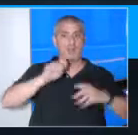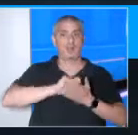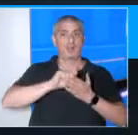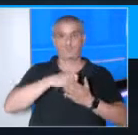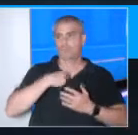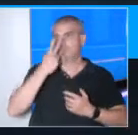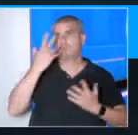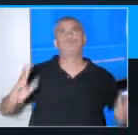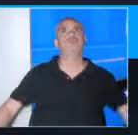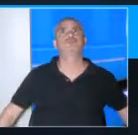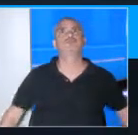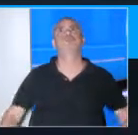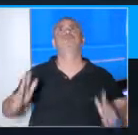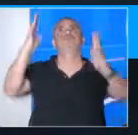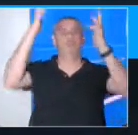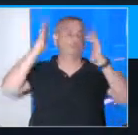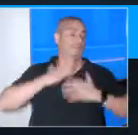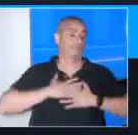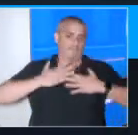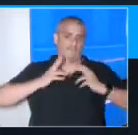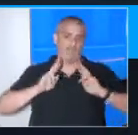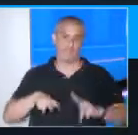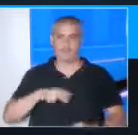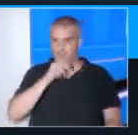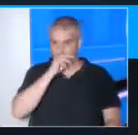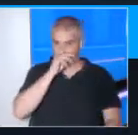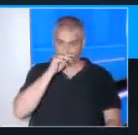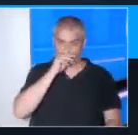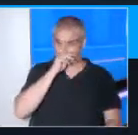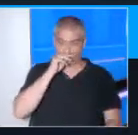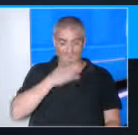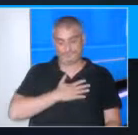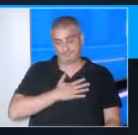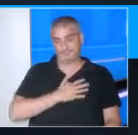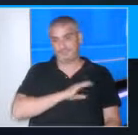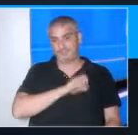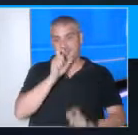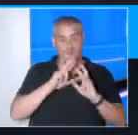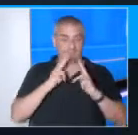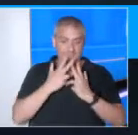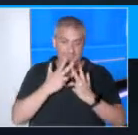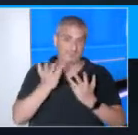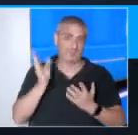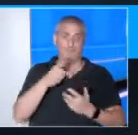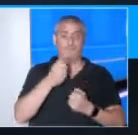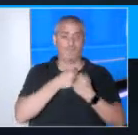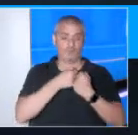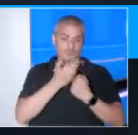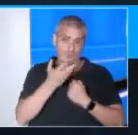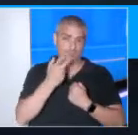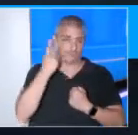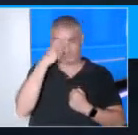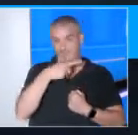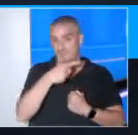שלי, ראינו את העוצמות וזה היה מבהיל ביותר. ליבי עם, עם אנשי הצוות, עם המתמודדים,